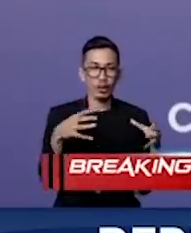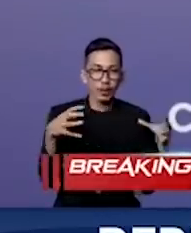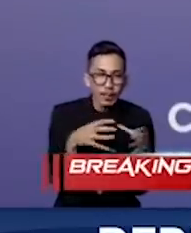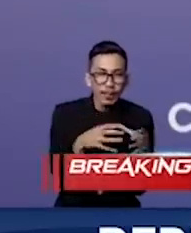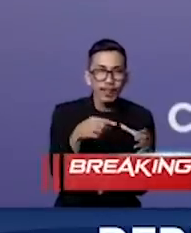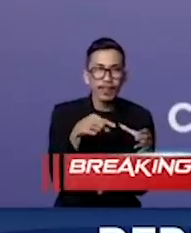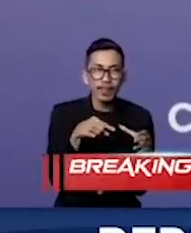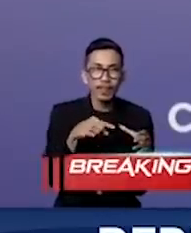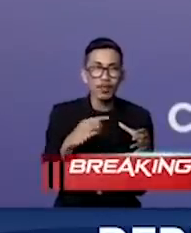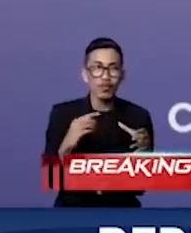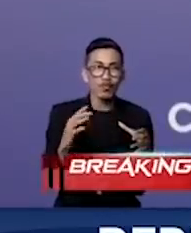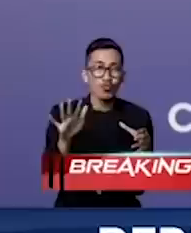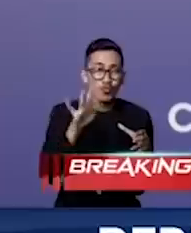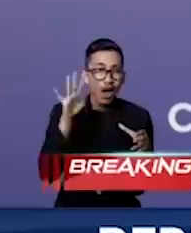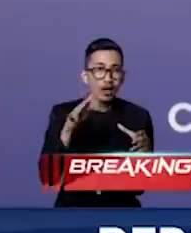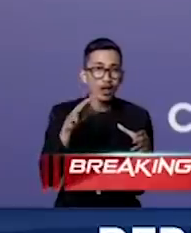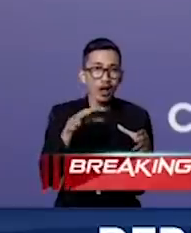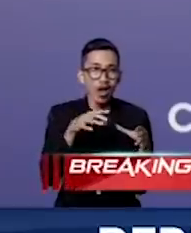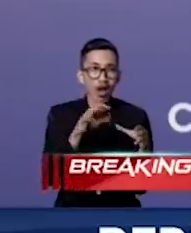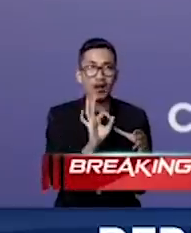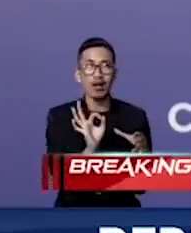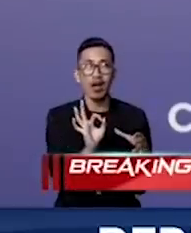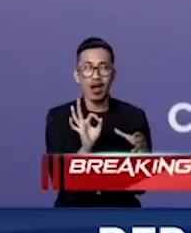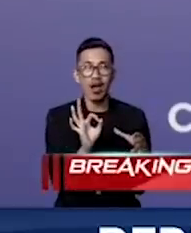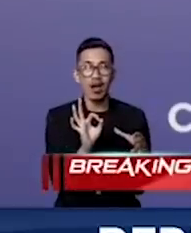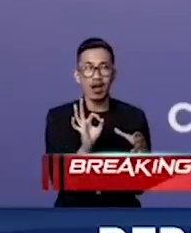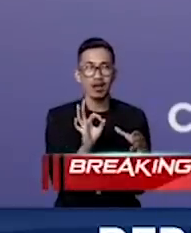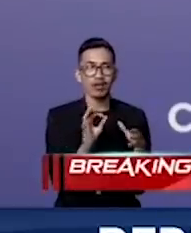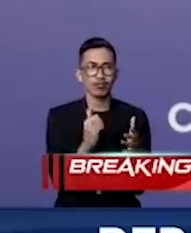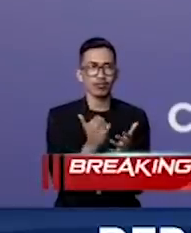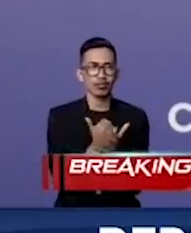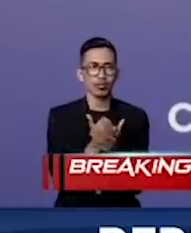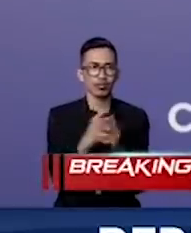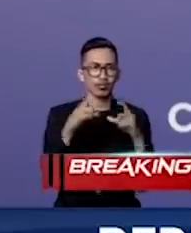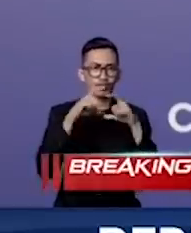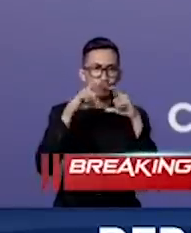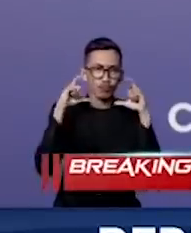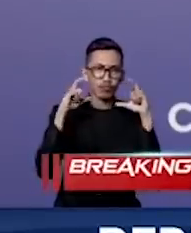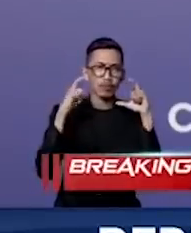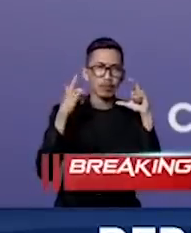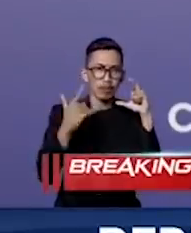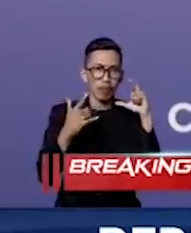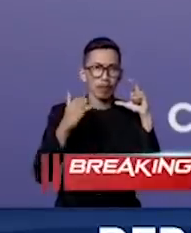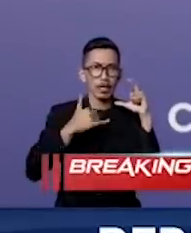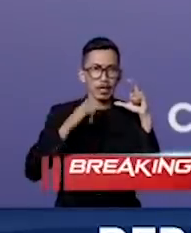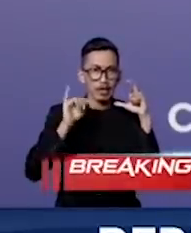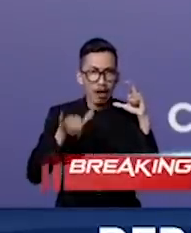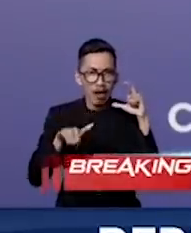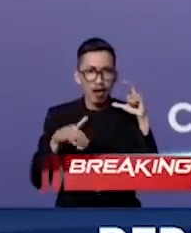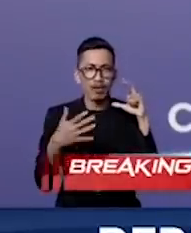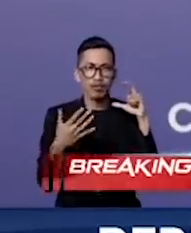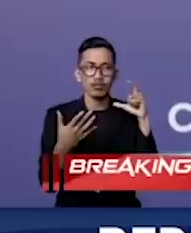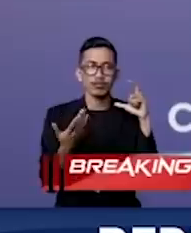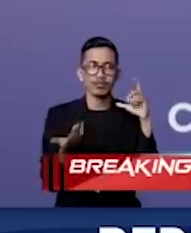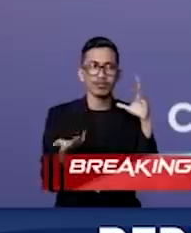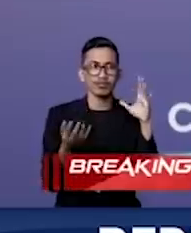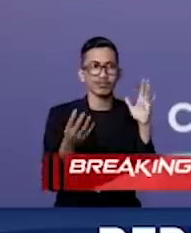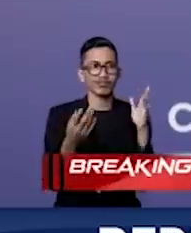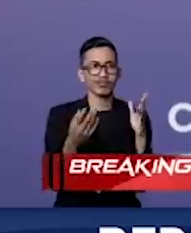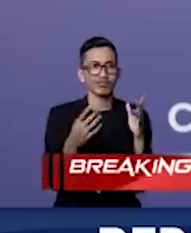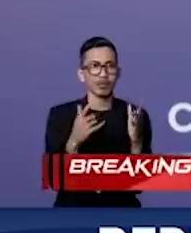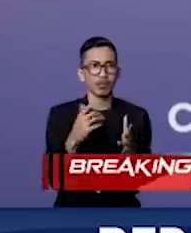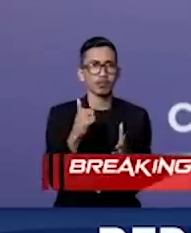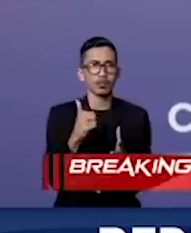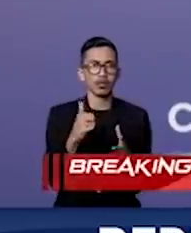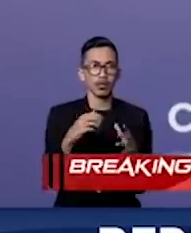bagus meskipun kita menggunakan pelindung wajah facial tanpa menggunakan masker maka kita